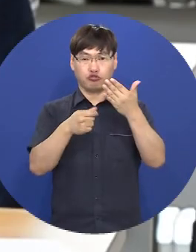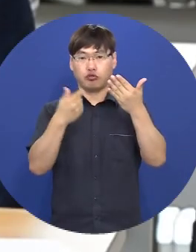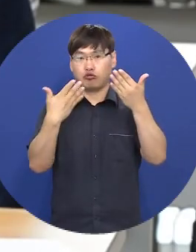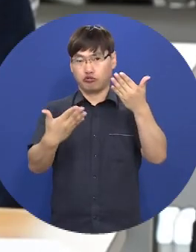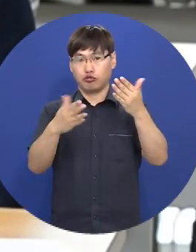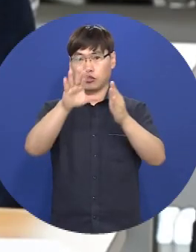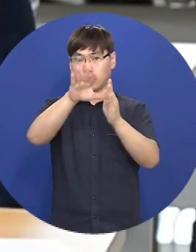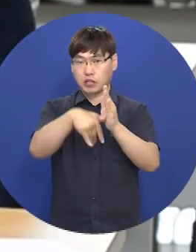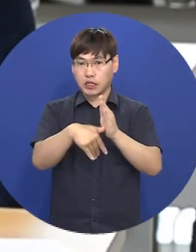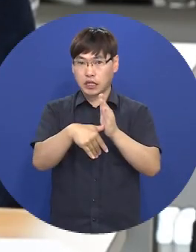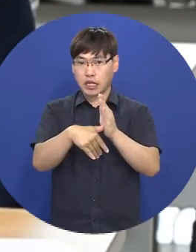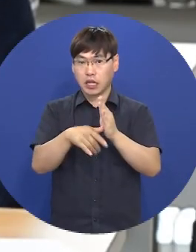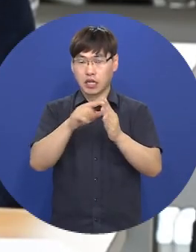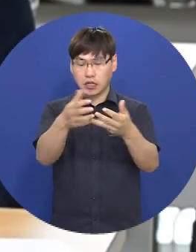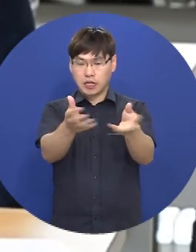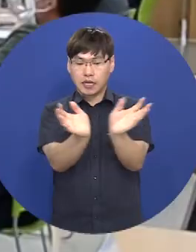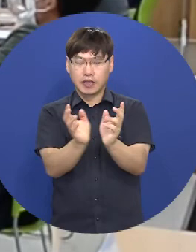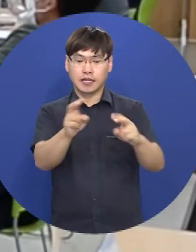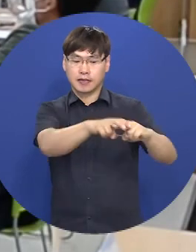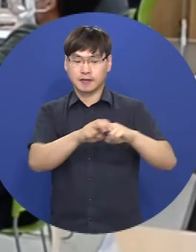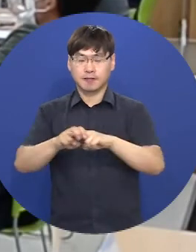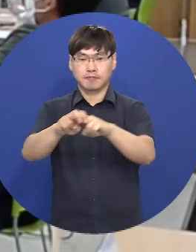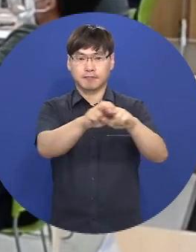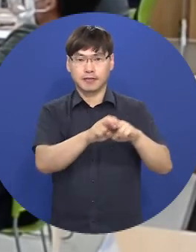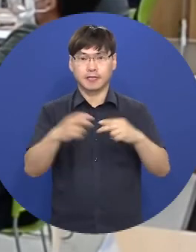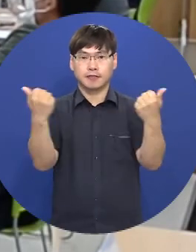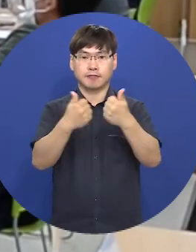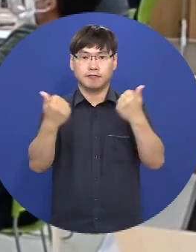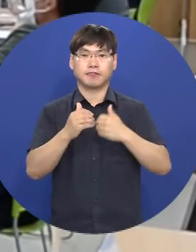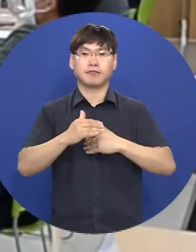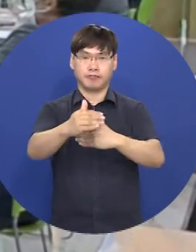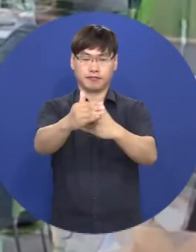9월 9일에는 평창 라운드 테이블 워크숍이 진행됐습니다.